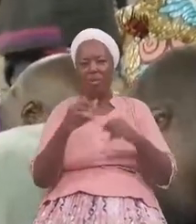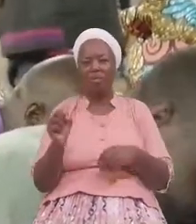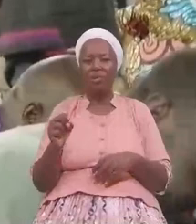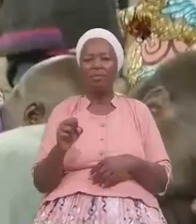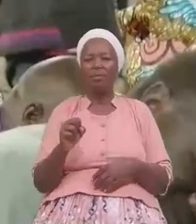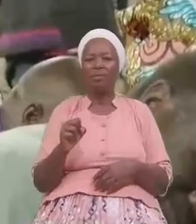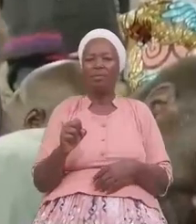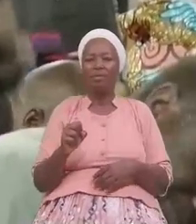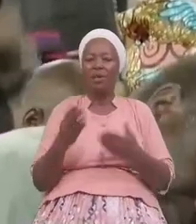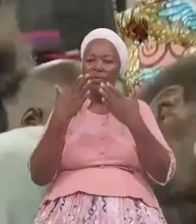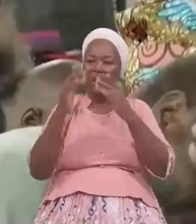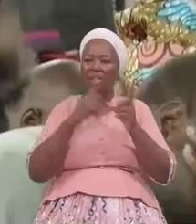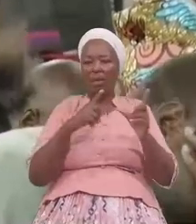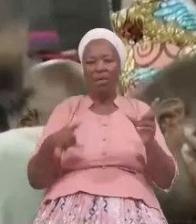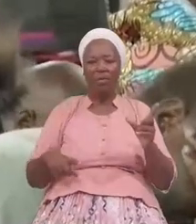Remercie-le.